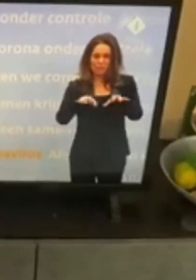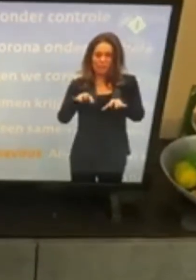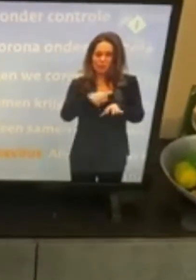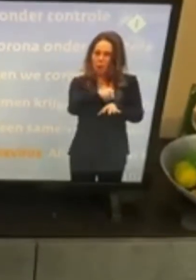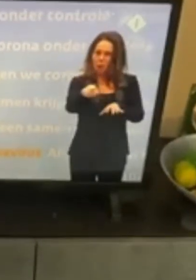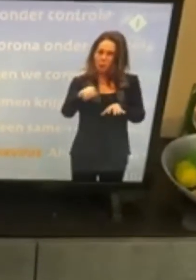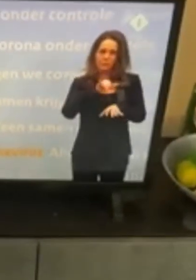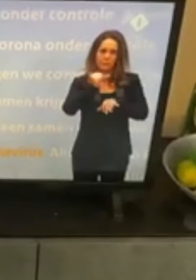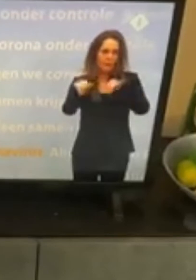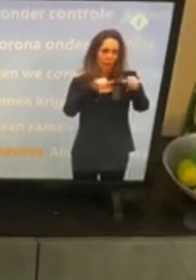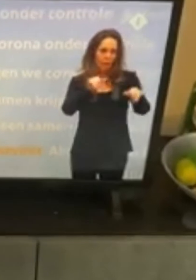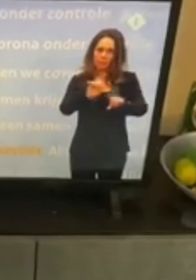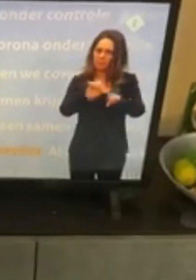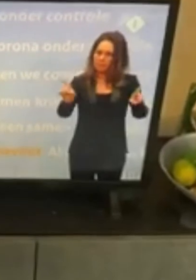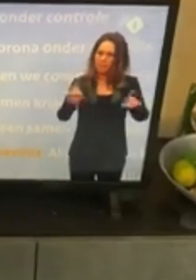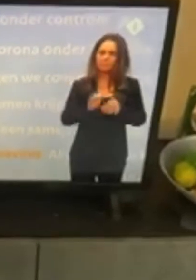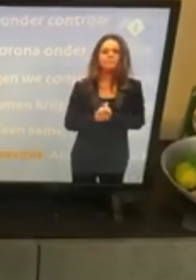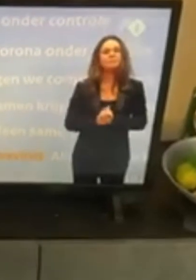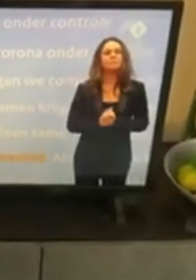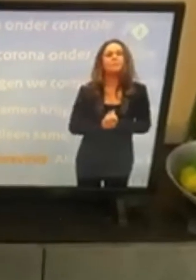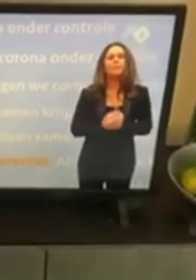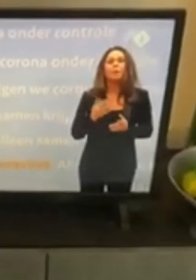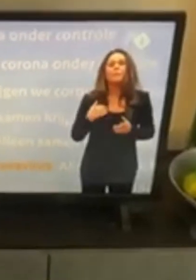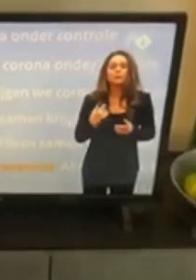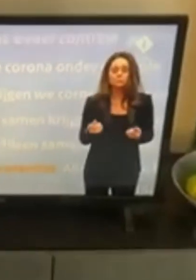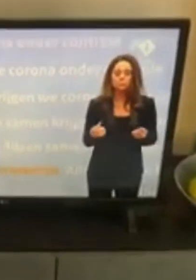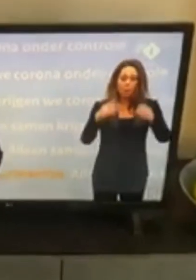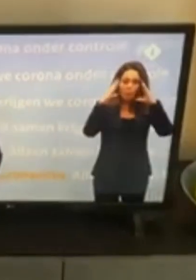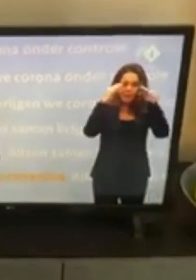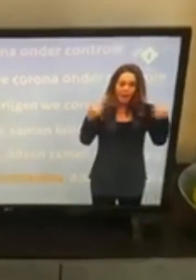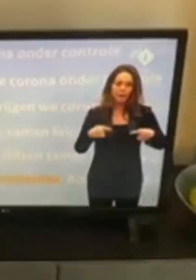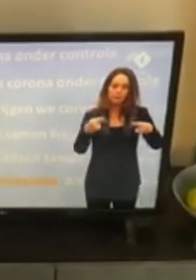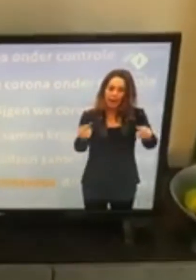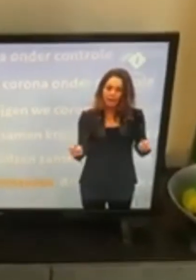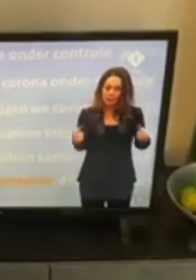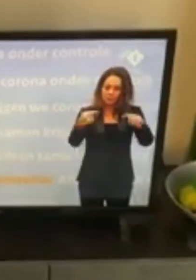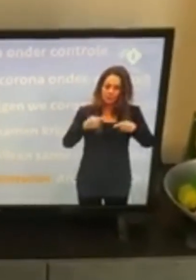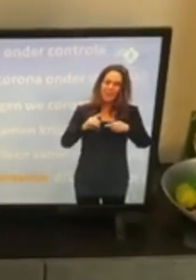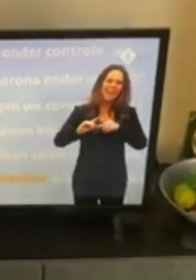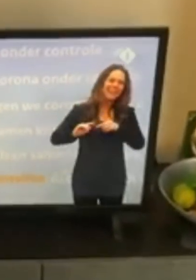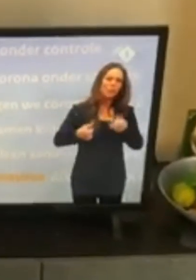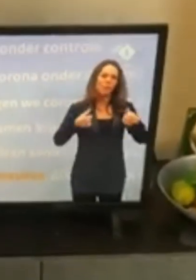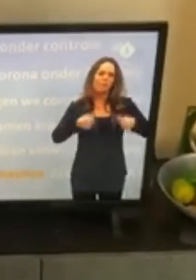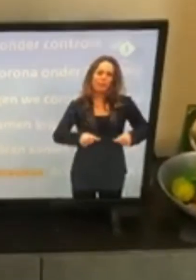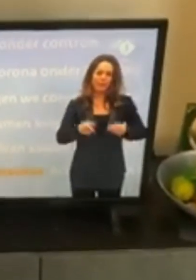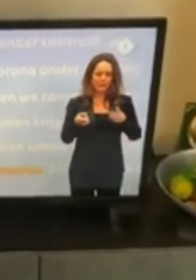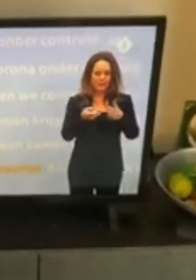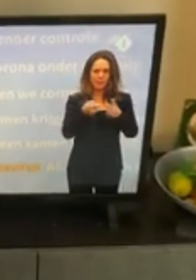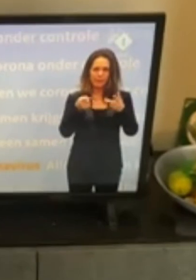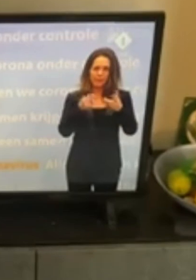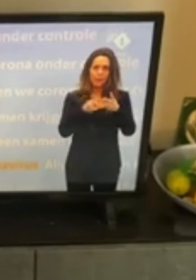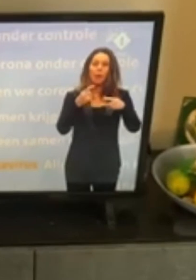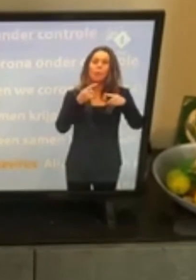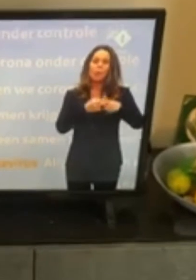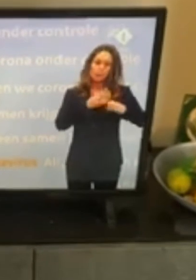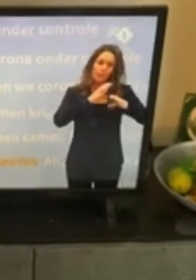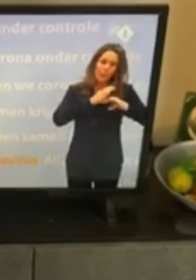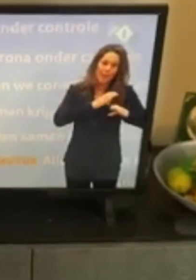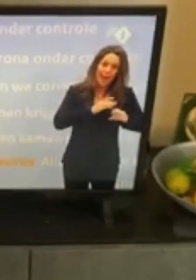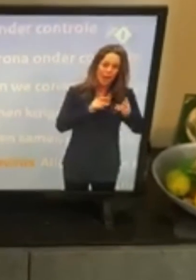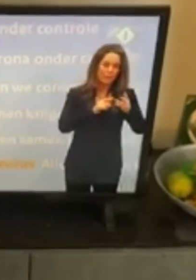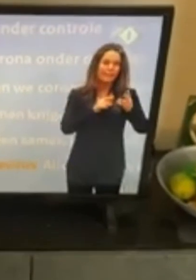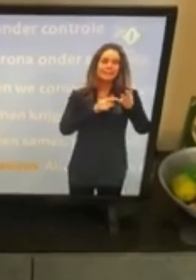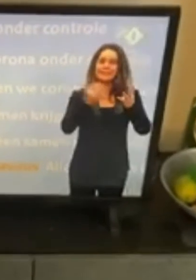nieuwe verplichtingen voor mensen die naar ons land willen reizen. Yeah, en met een aanscherping voor begrafenissen en aanscherpingen